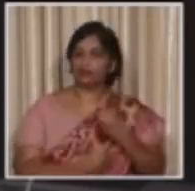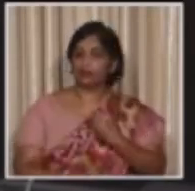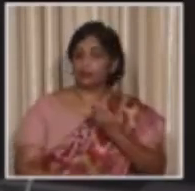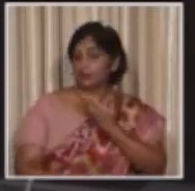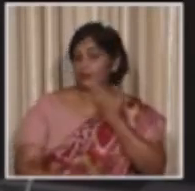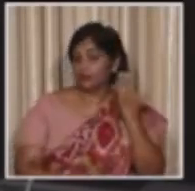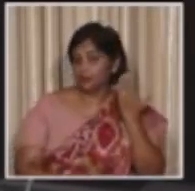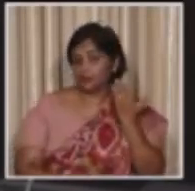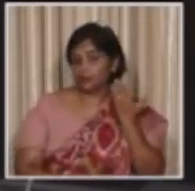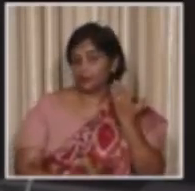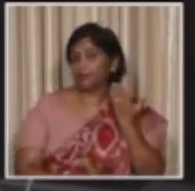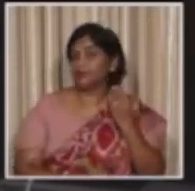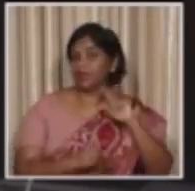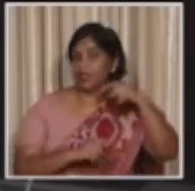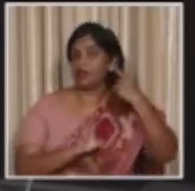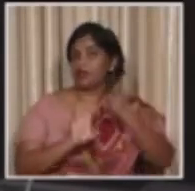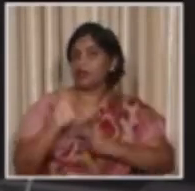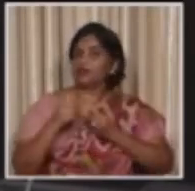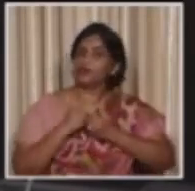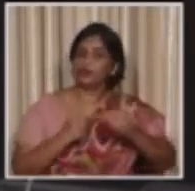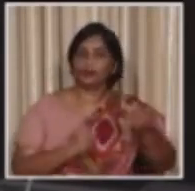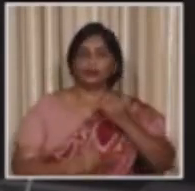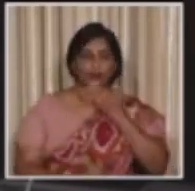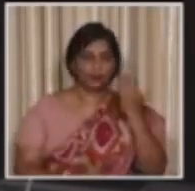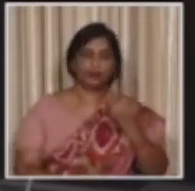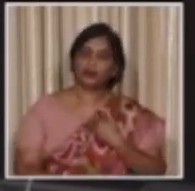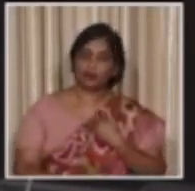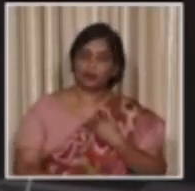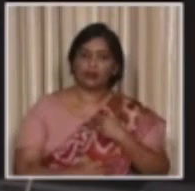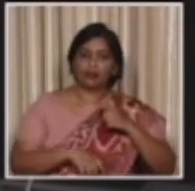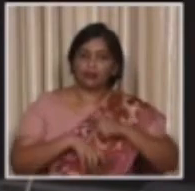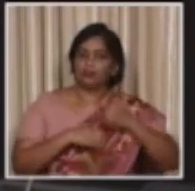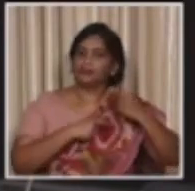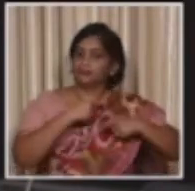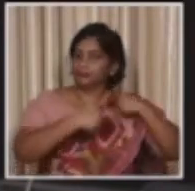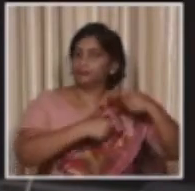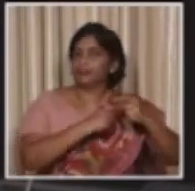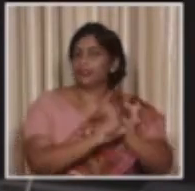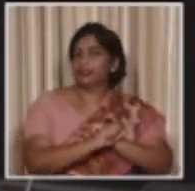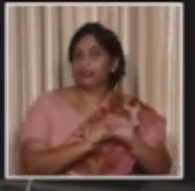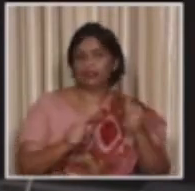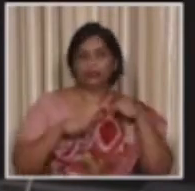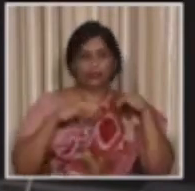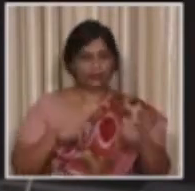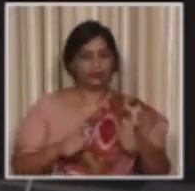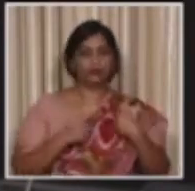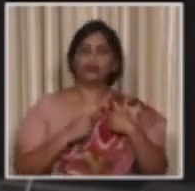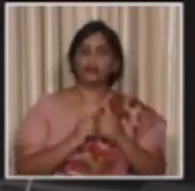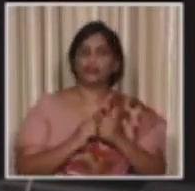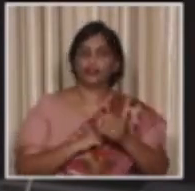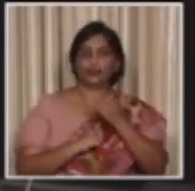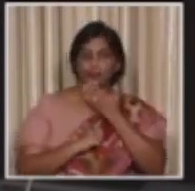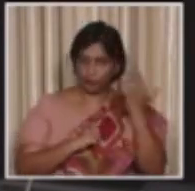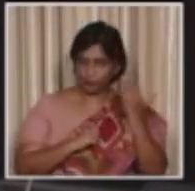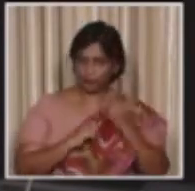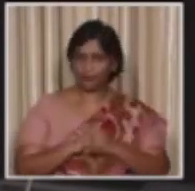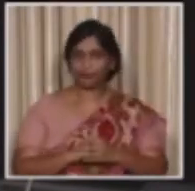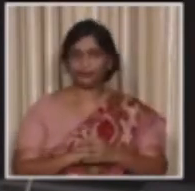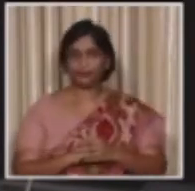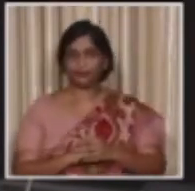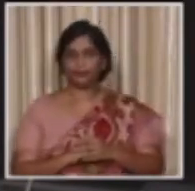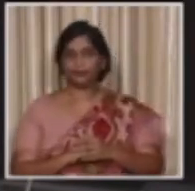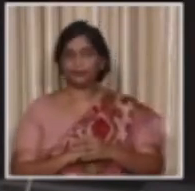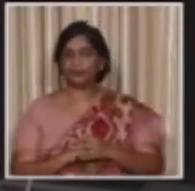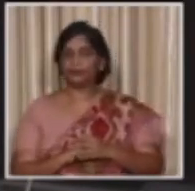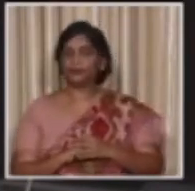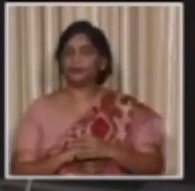හැකියාව ලබන අවුරුද්දේ ඉඳලා අපිට තියෙනවා. මේක කාලාන්තරයක් තිස්සේ සිද්ධ නොවෙච්ච දෙයක්. මේ වෙලාවේ අපිට කරගන්න පුළුවන්කම ලැබුණා.